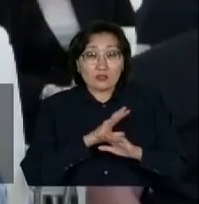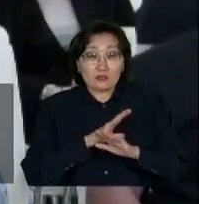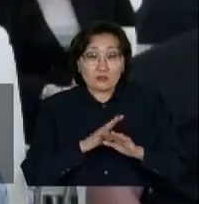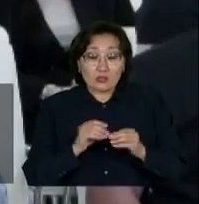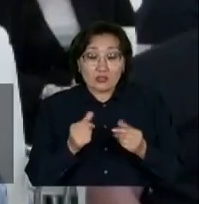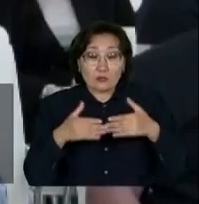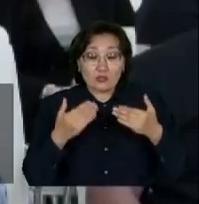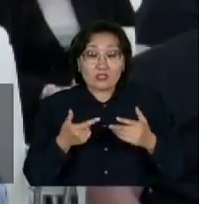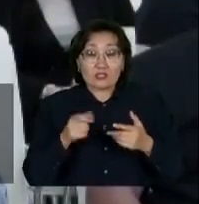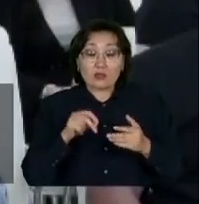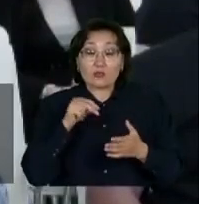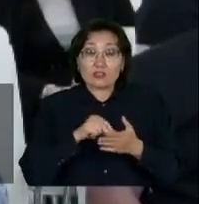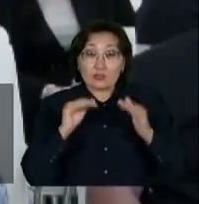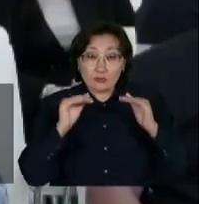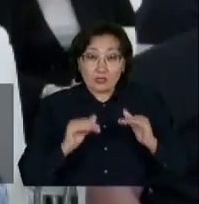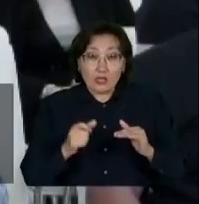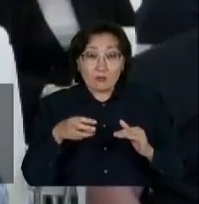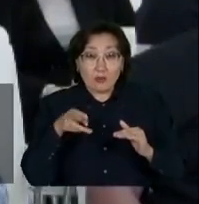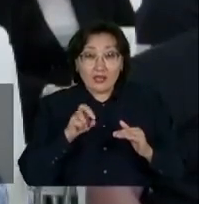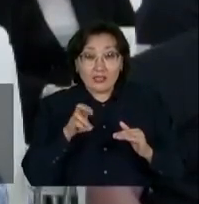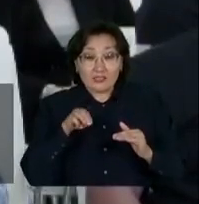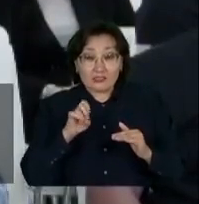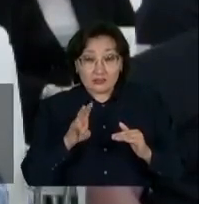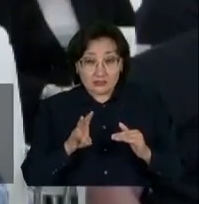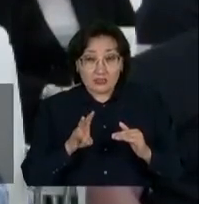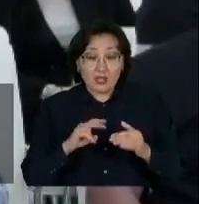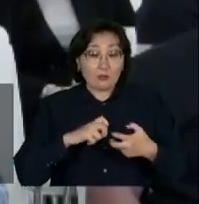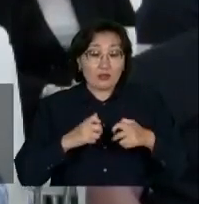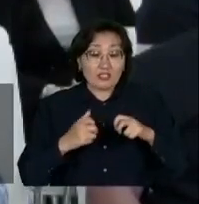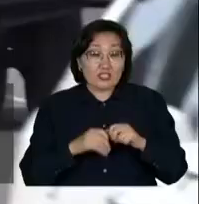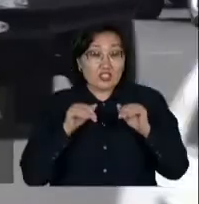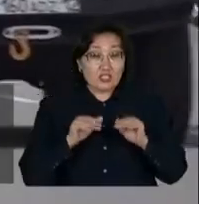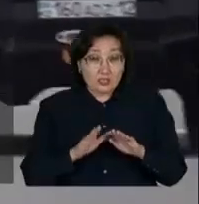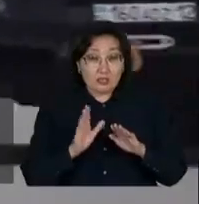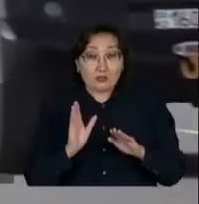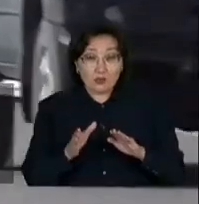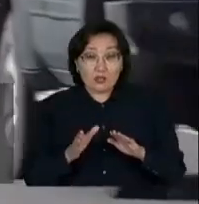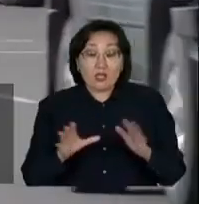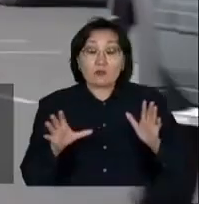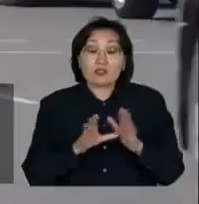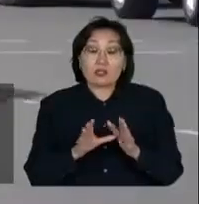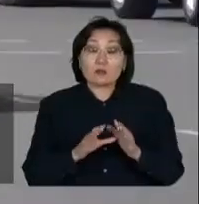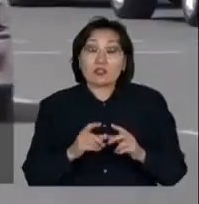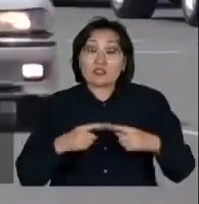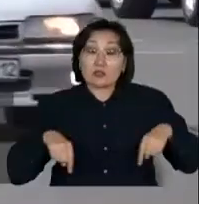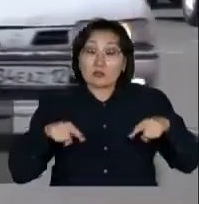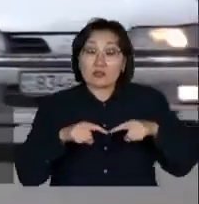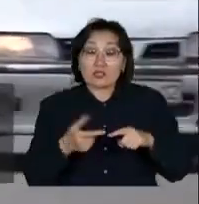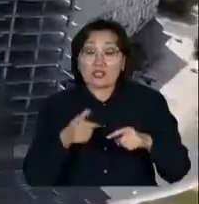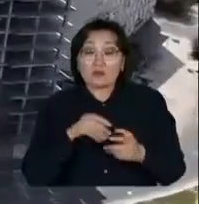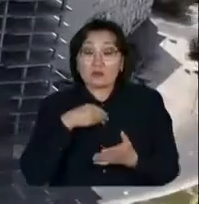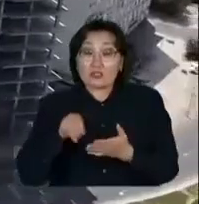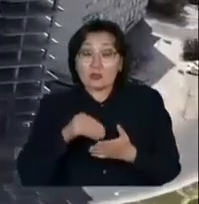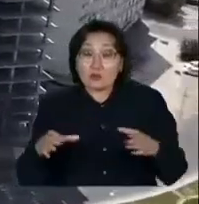газдың төмендесе бағасы маяктың несі проблемасы кішкене шешіледі. Ал энергокомбинаттың газды сатып